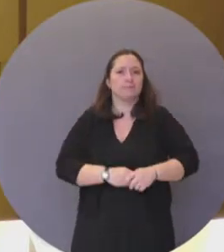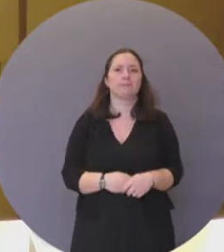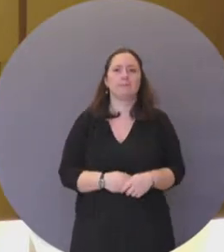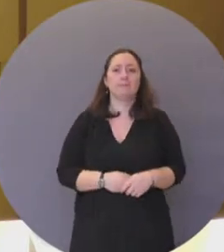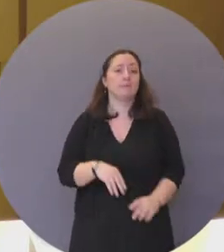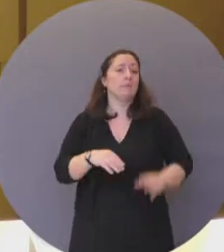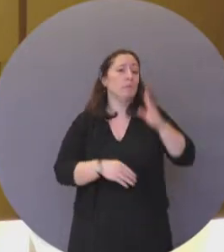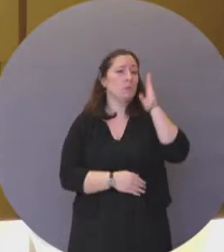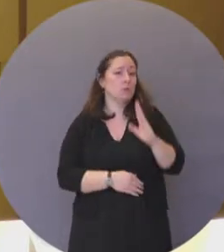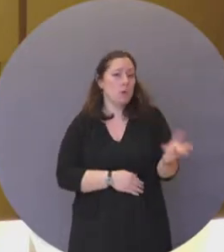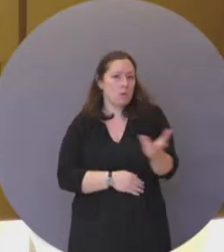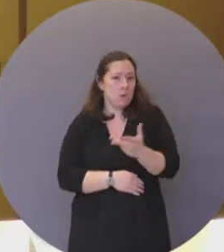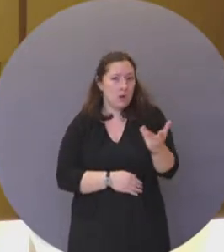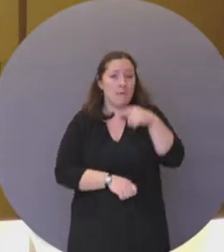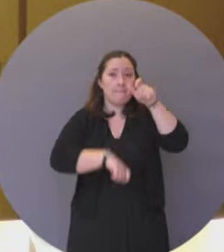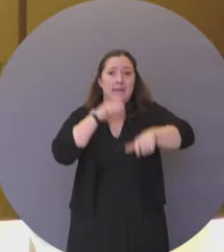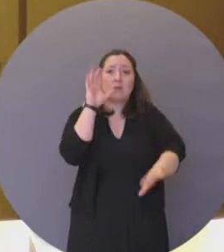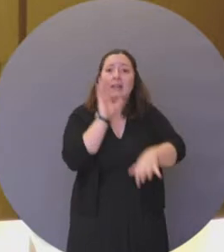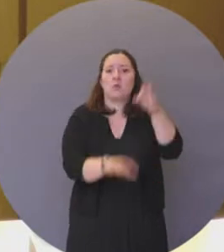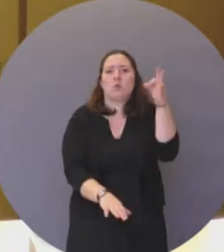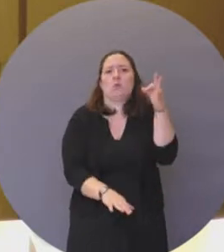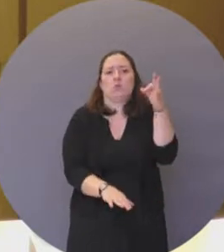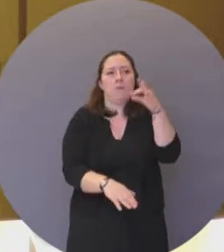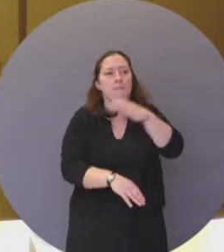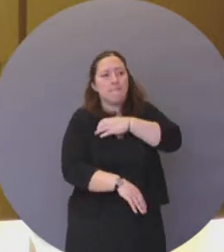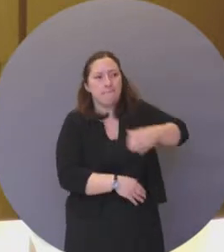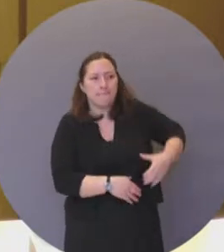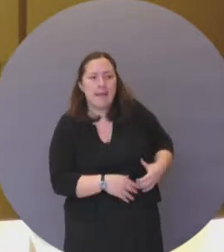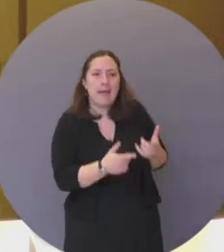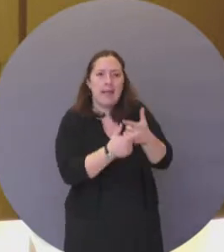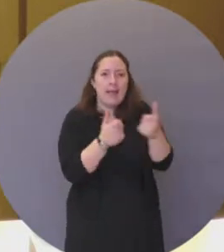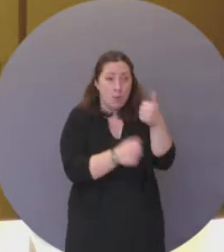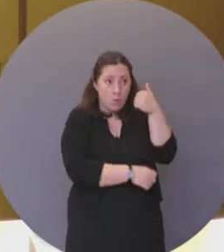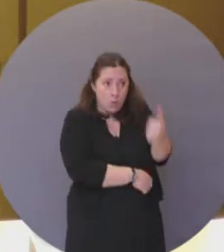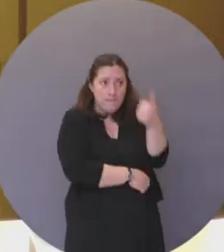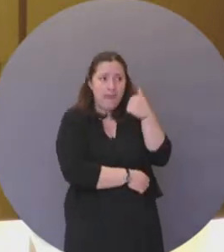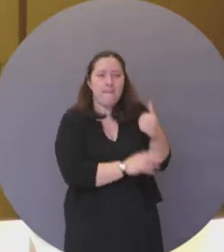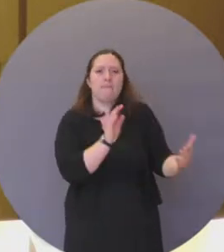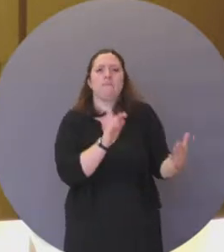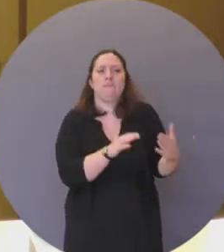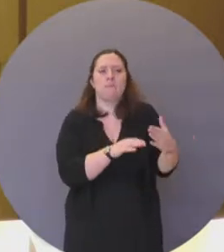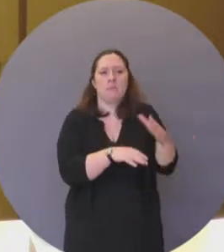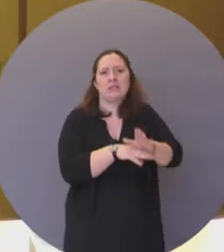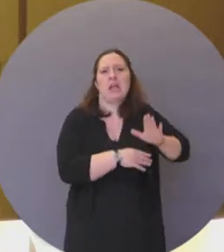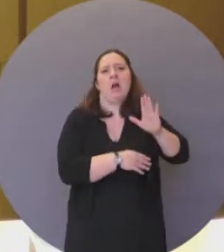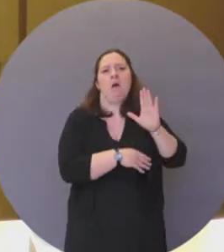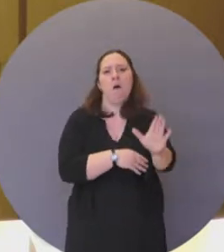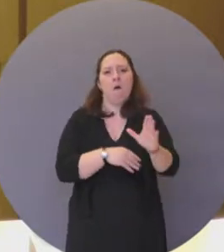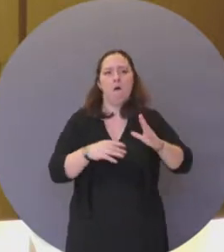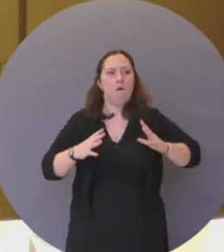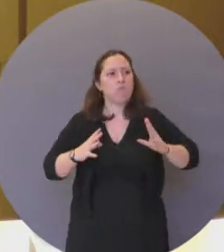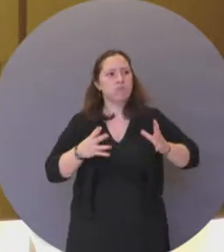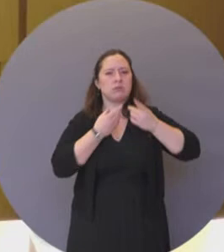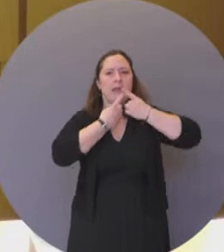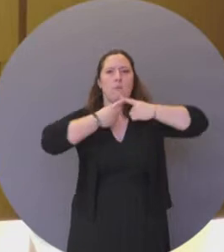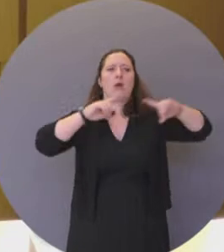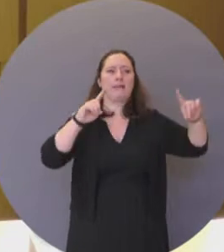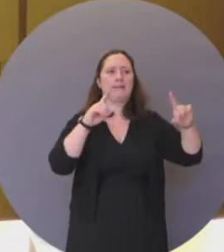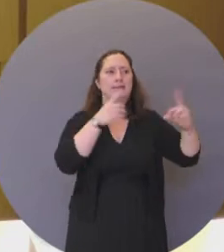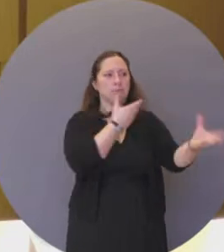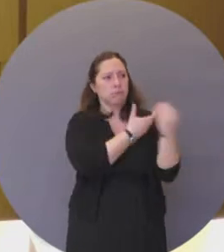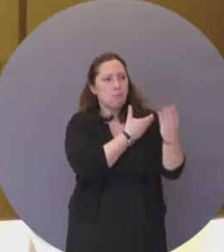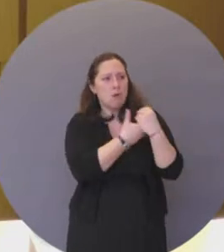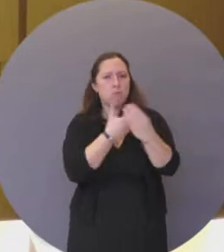que les élus locaux a commencé par les mers garant de la démocratie de proximité en étant en contact direct des habitants